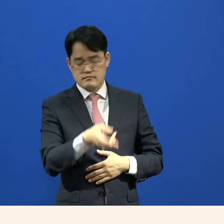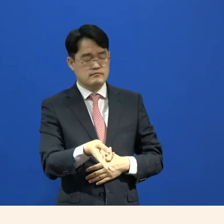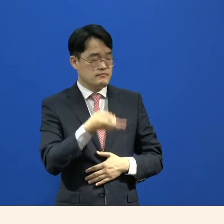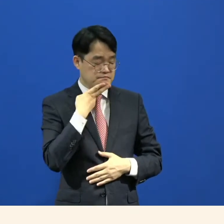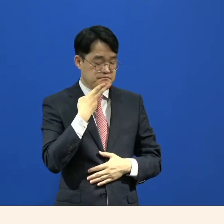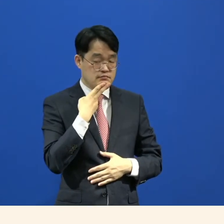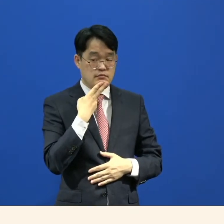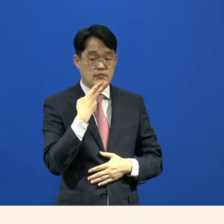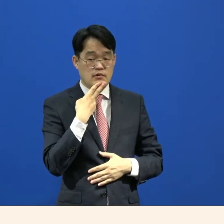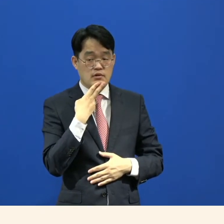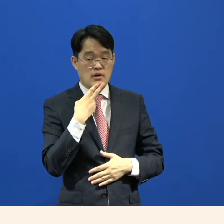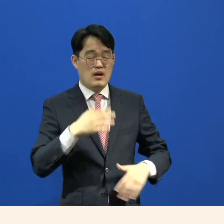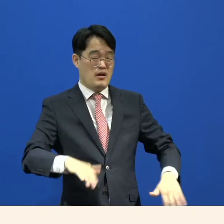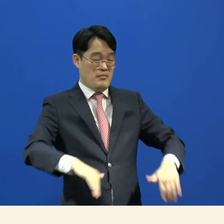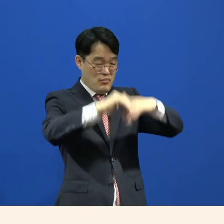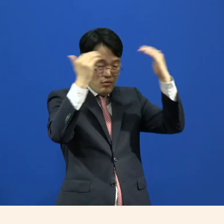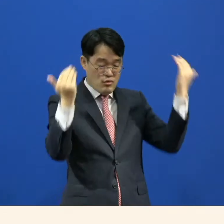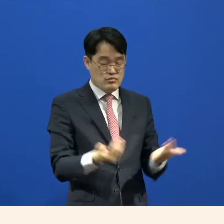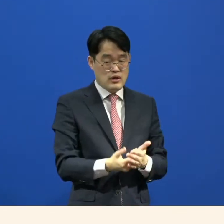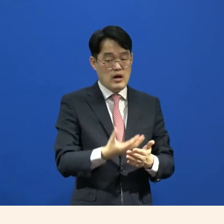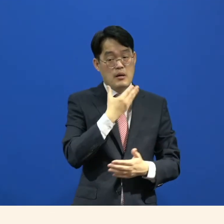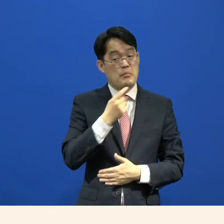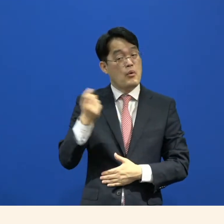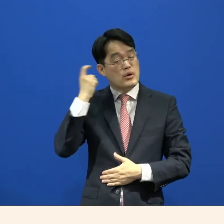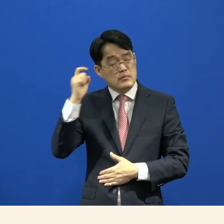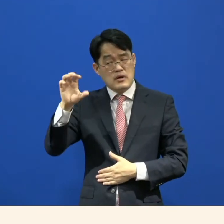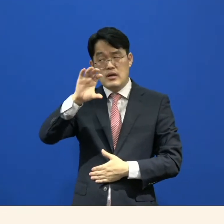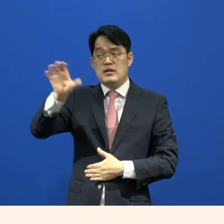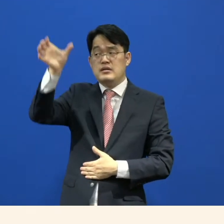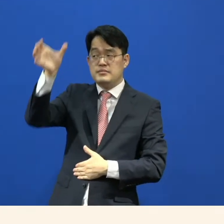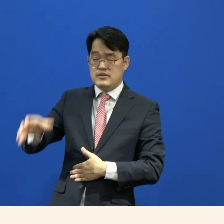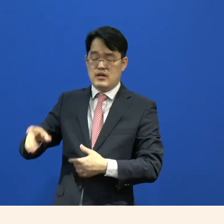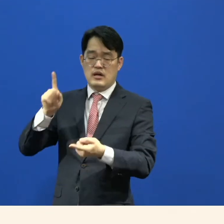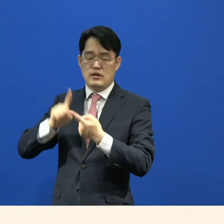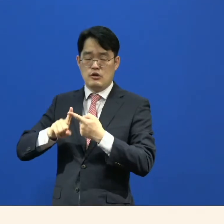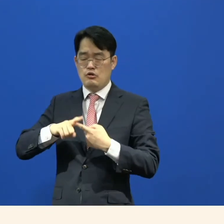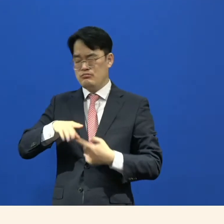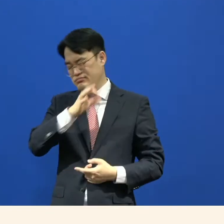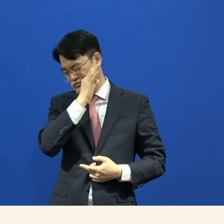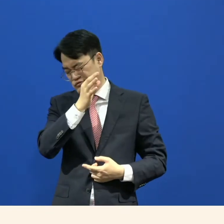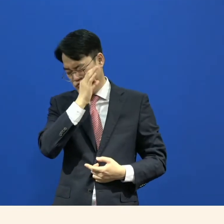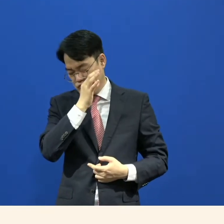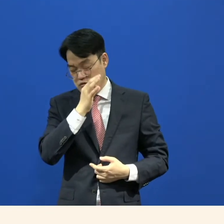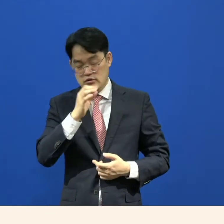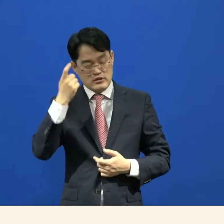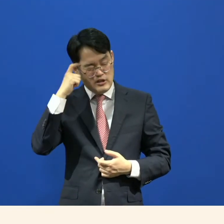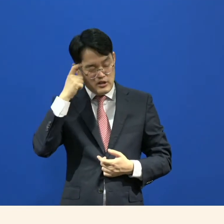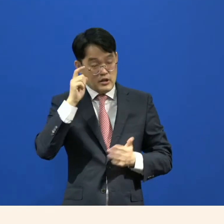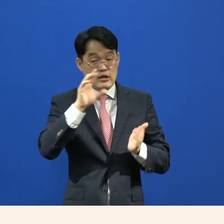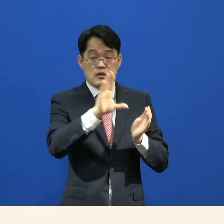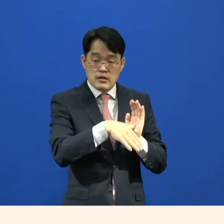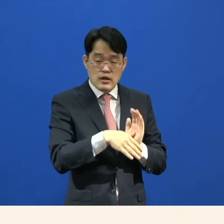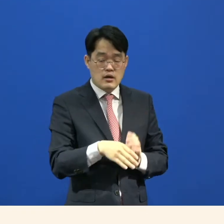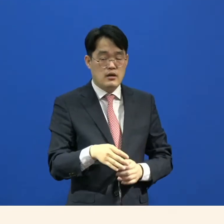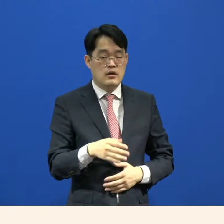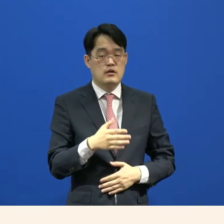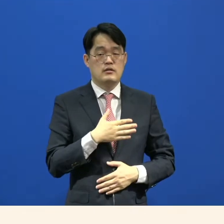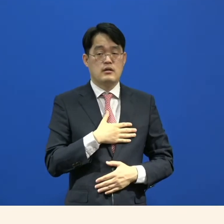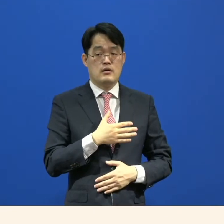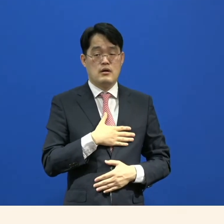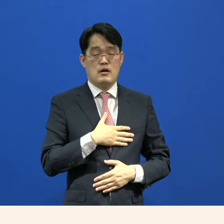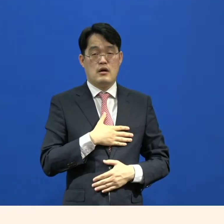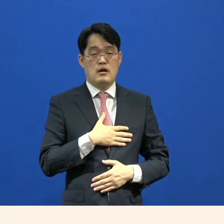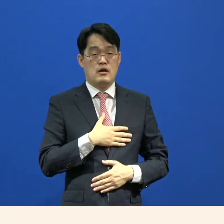모두가 부끄러워하고 복음을 대수롭지 않게 여기는 그 시대 속에 내가 복음을 부끄러워하지 않을 거대한 로마 제국의 그